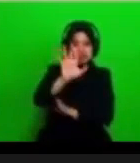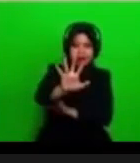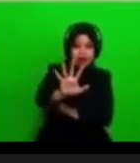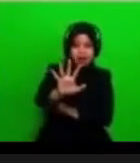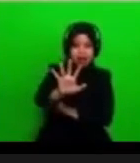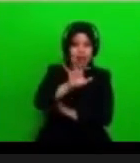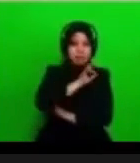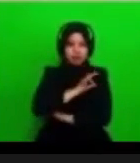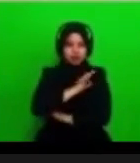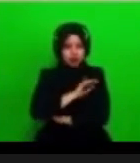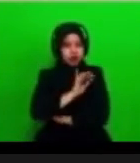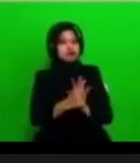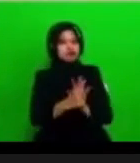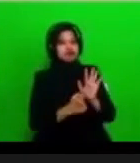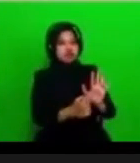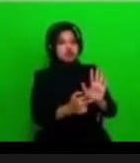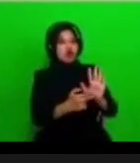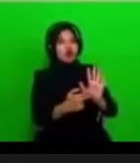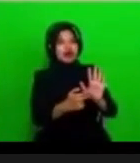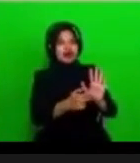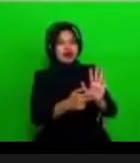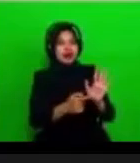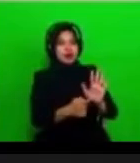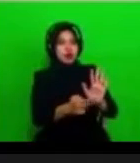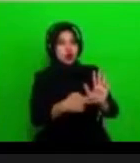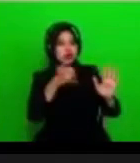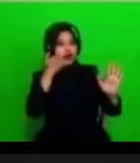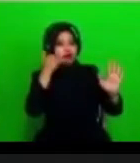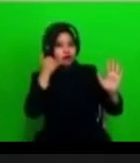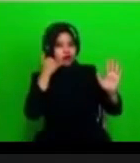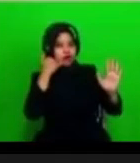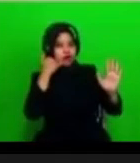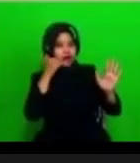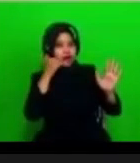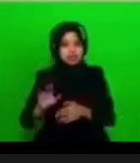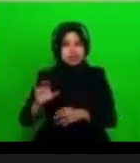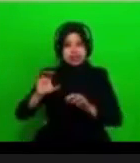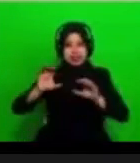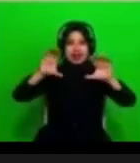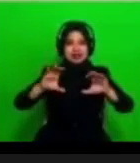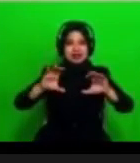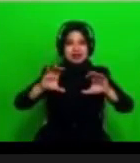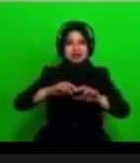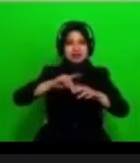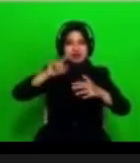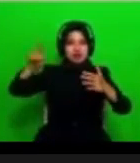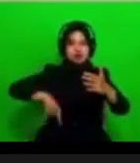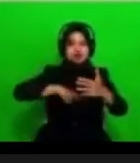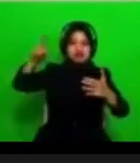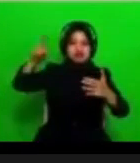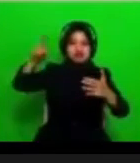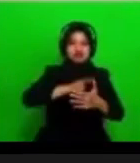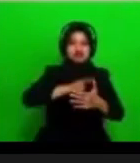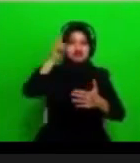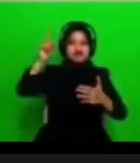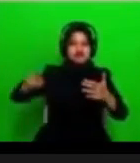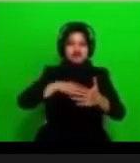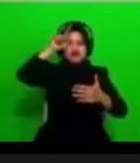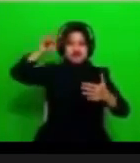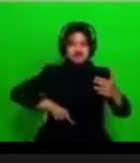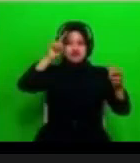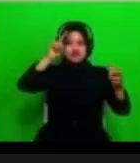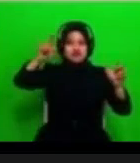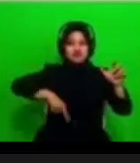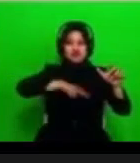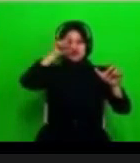lima nama nanti yang munculnya nomor ya. Betul. Langsung kita tampilkan di sini. Wah, ini roda keberuntungan.